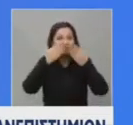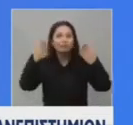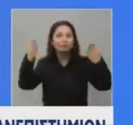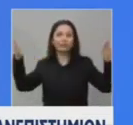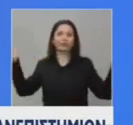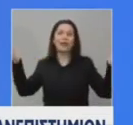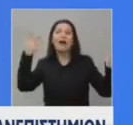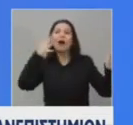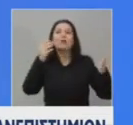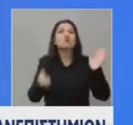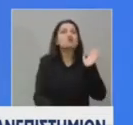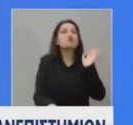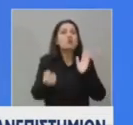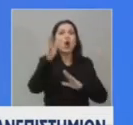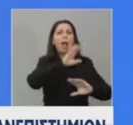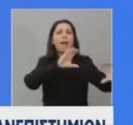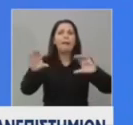των νέων αγορών.